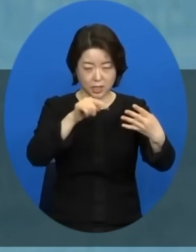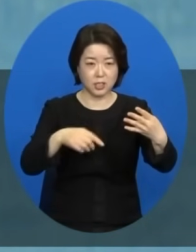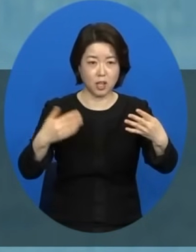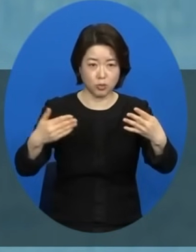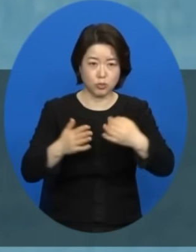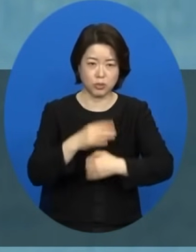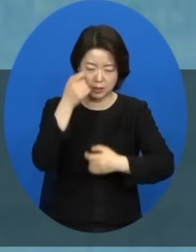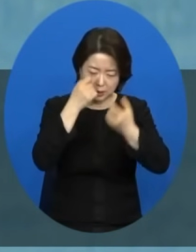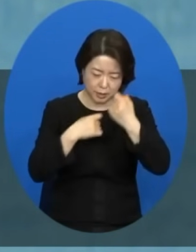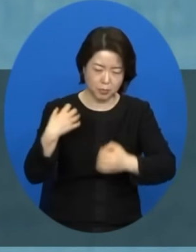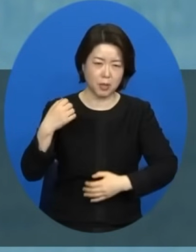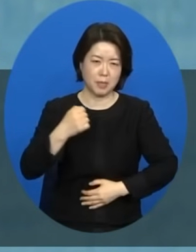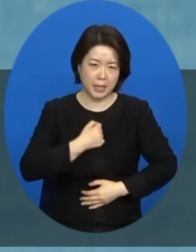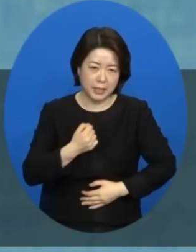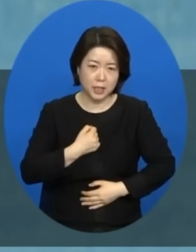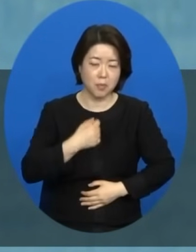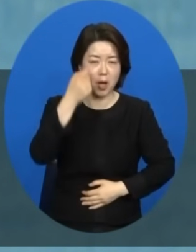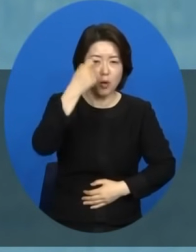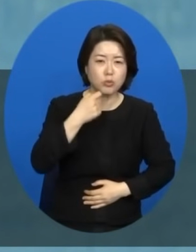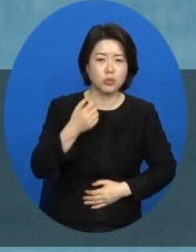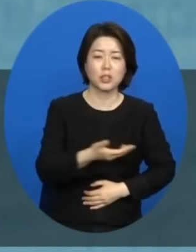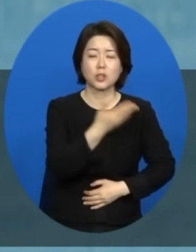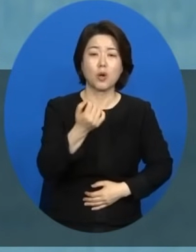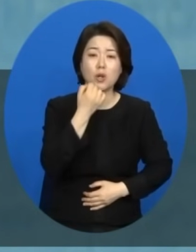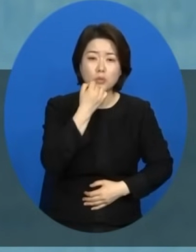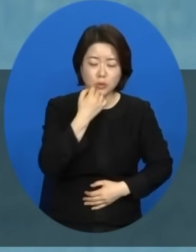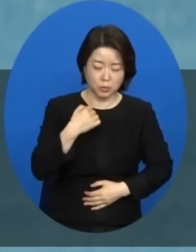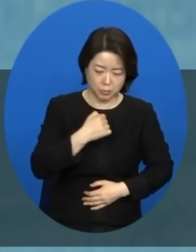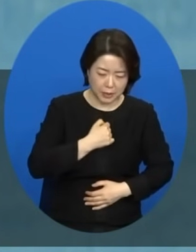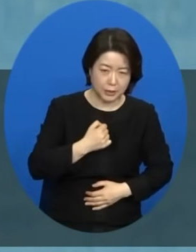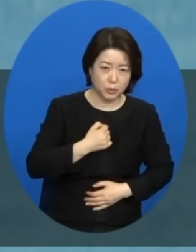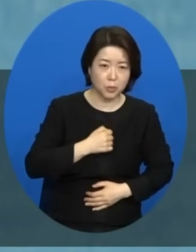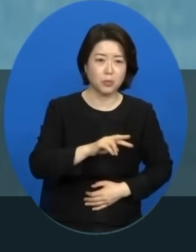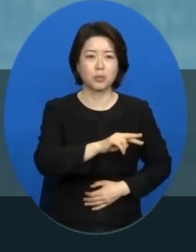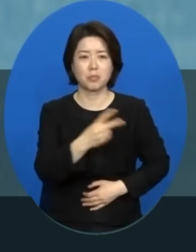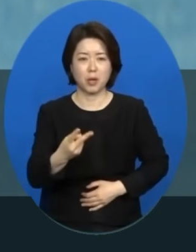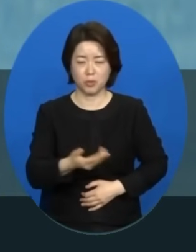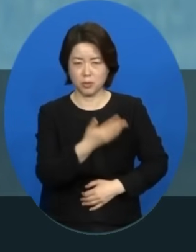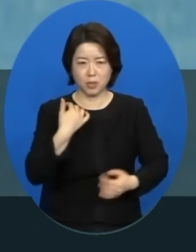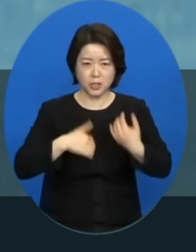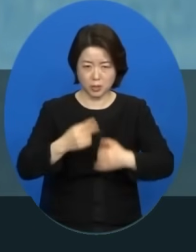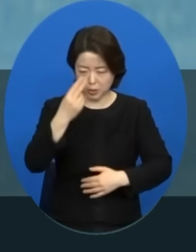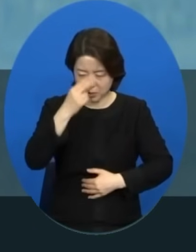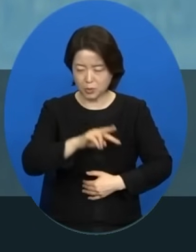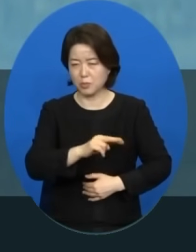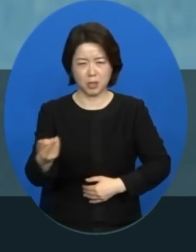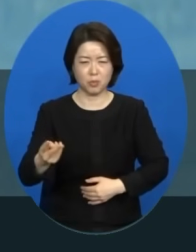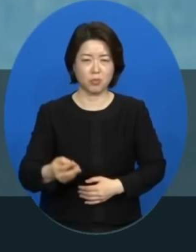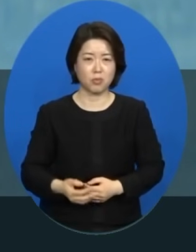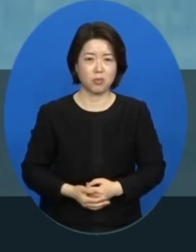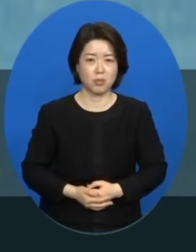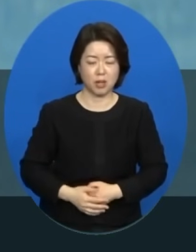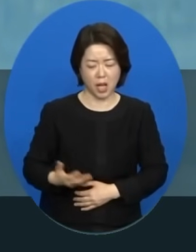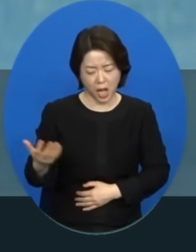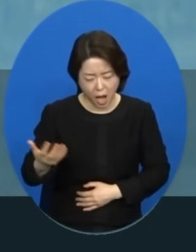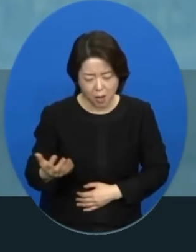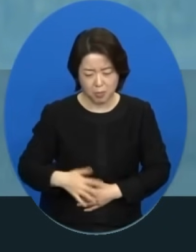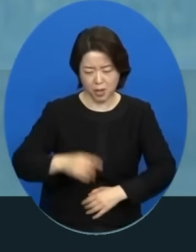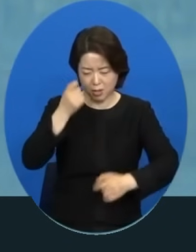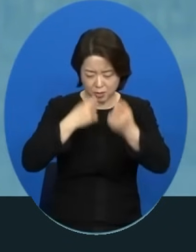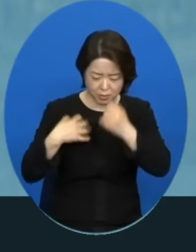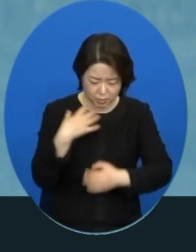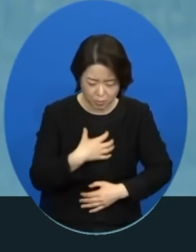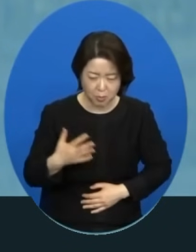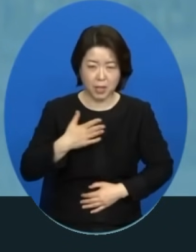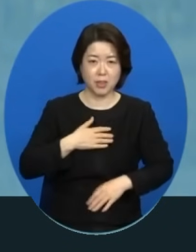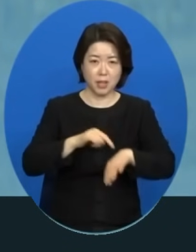애통으로, 너희 즐거움을 근심으로 바꿀지어다. 아파야 된다는 거예요. 슬퍼해야 된다는 거예요. 내 마음